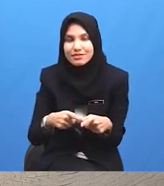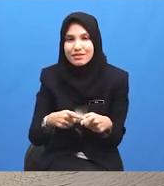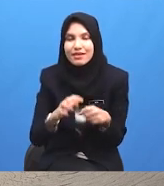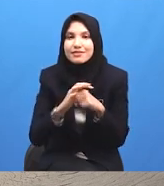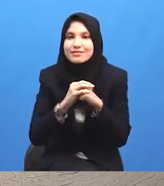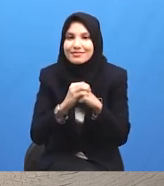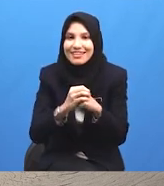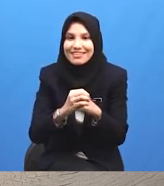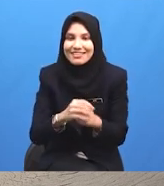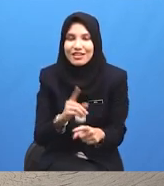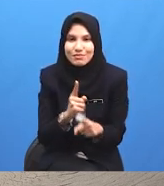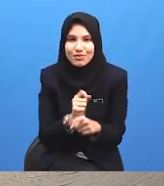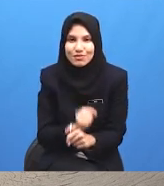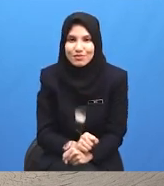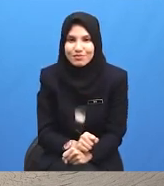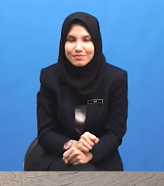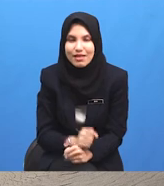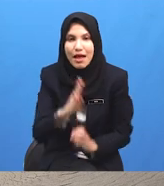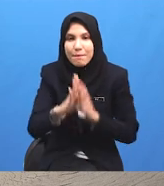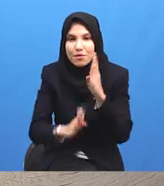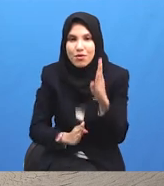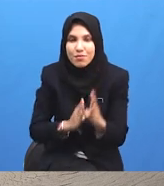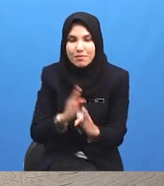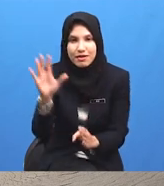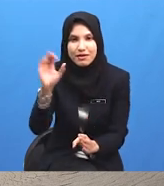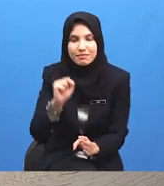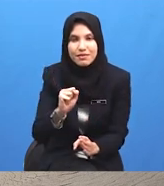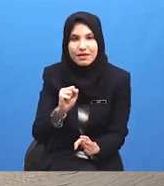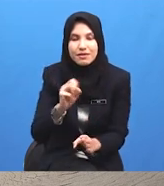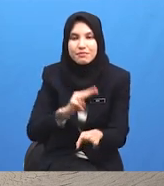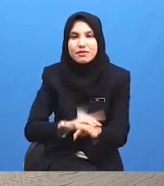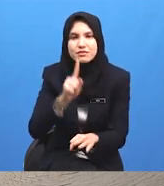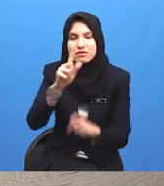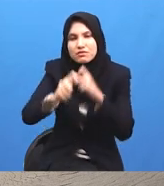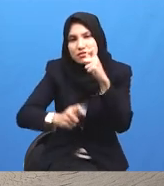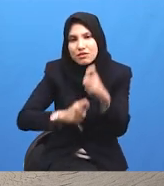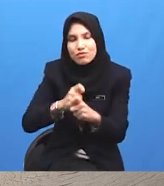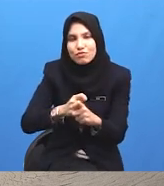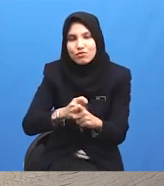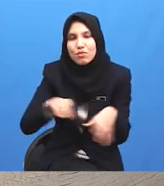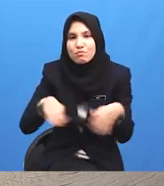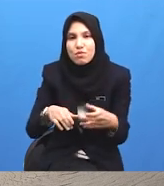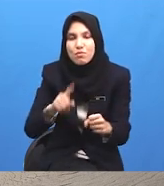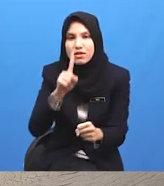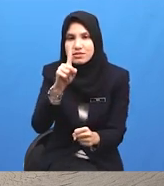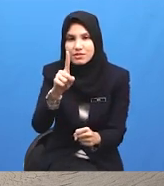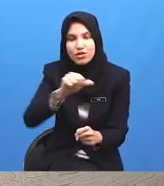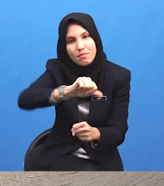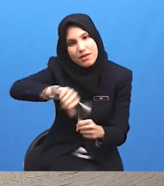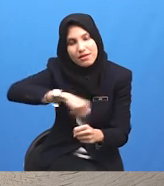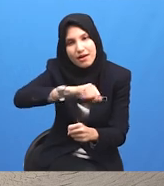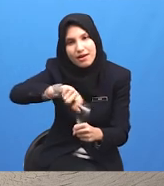Syabas, betul tu. Bumi mengambil masa 1 tahun untuk membuat satu peredaran lengkap